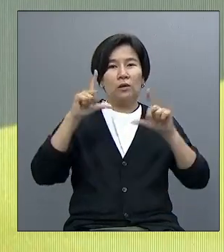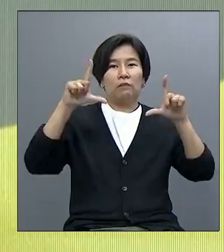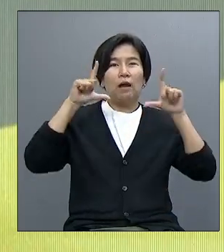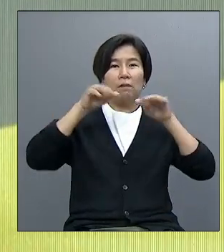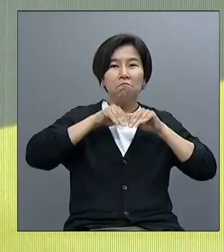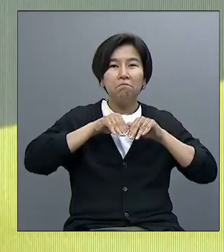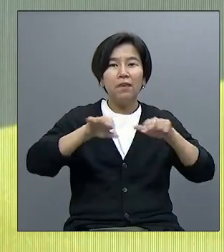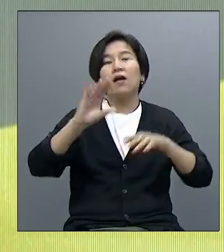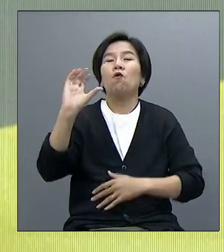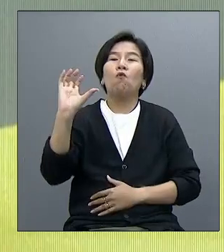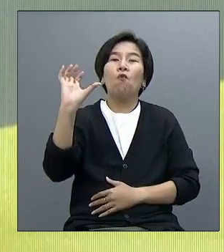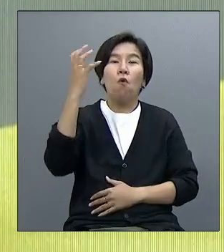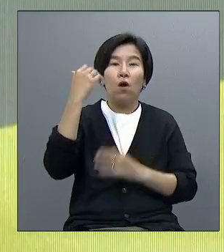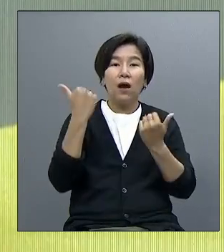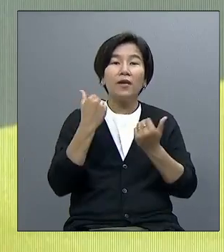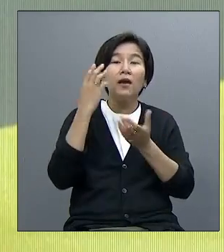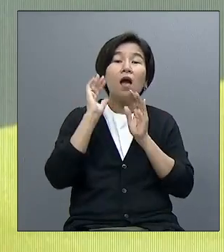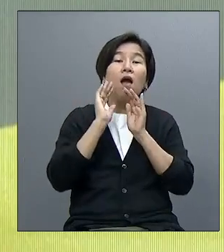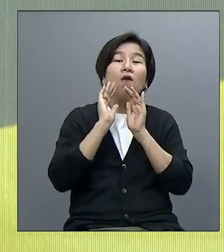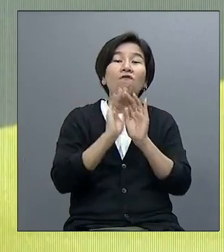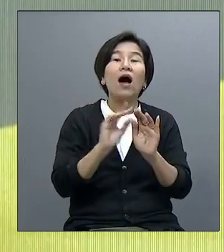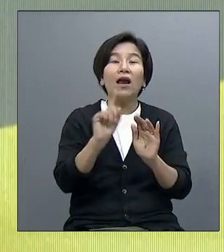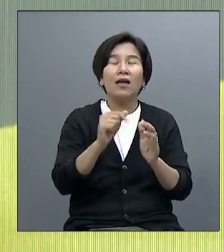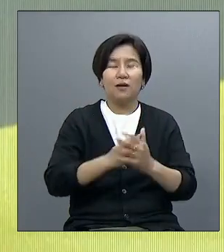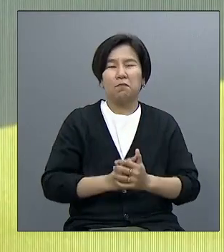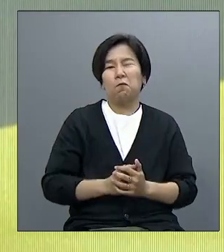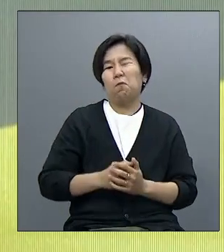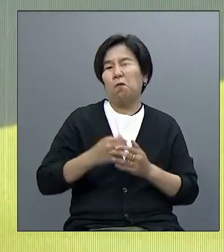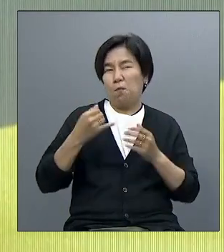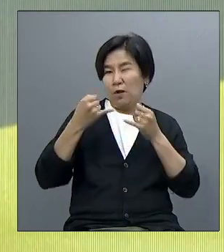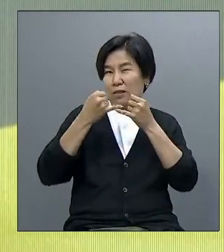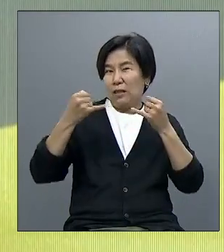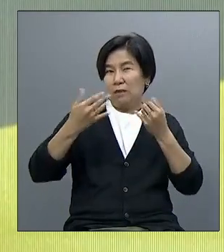คะแต่ว่าผัดไทยที่นำมาฝากคุณผู้ชมในวันนี้มีความพิเศษเพราะว่าไม่ใ